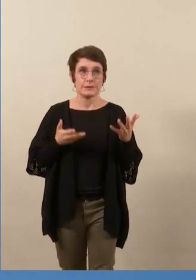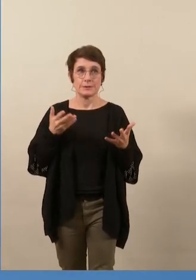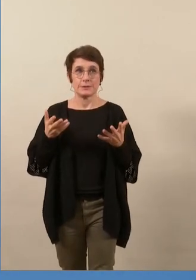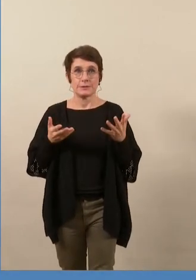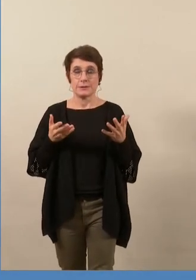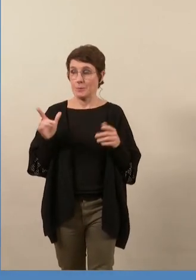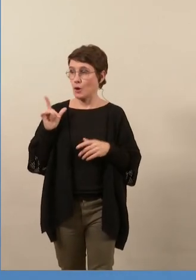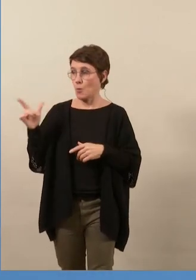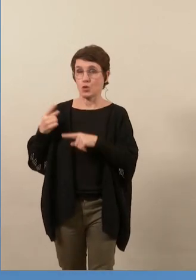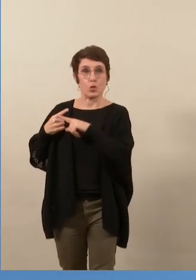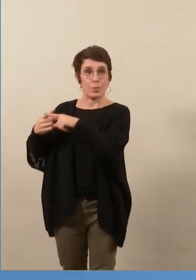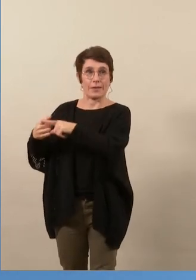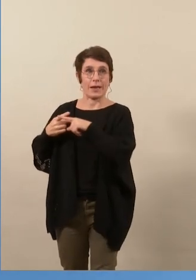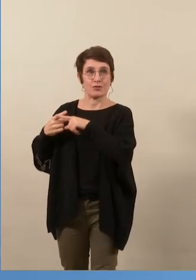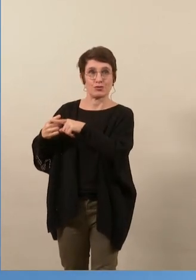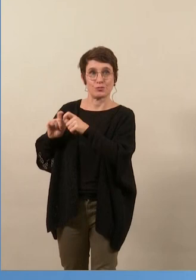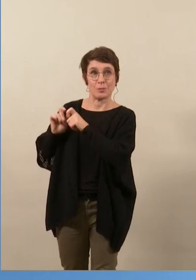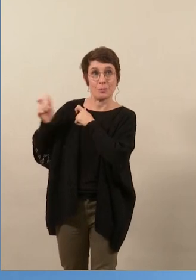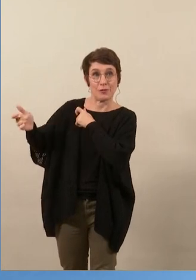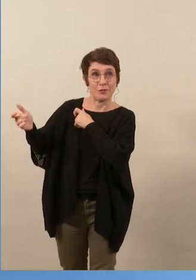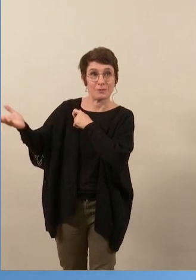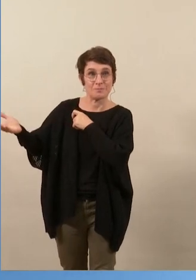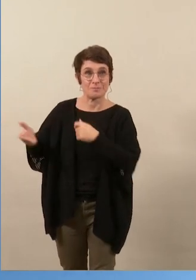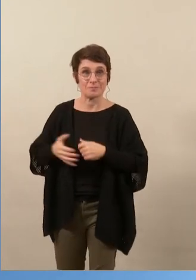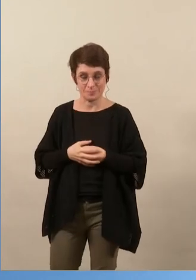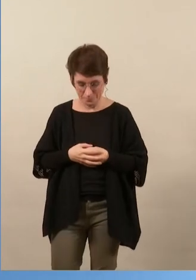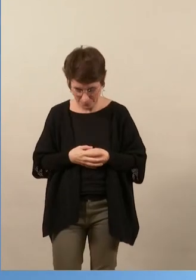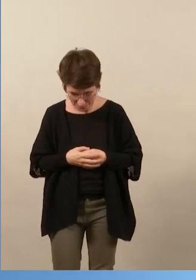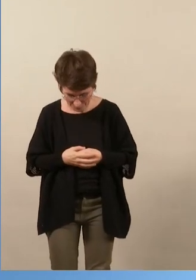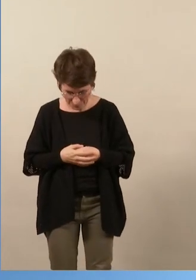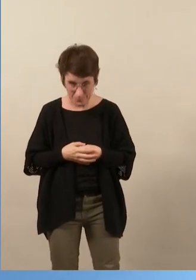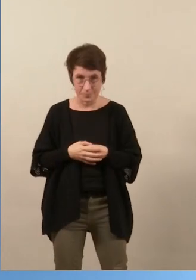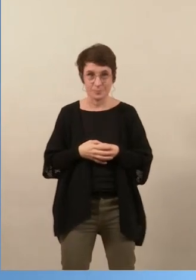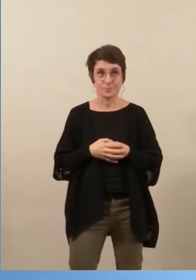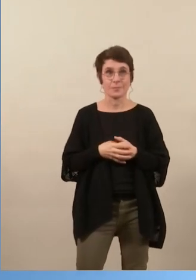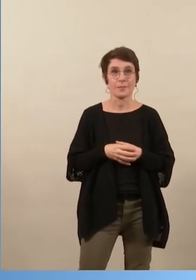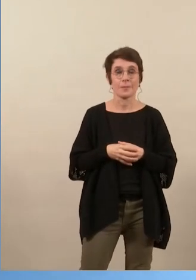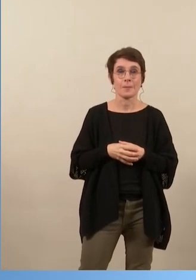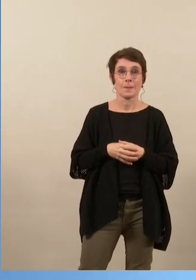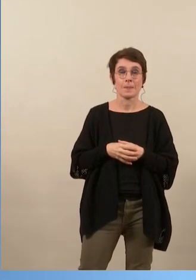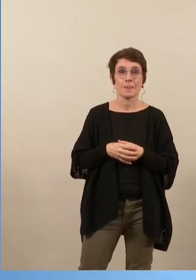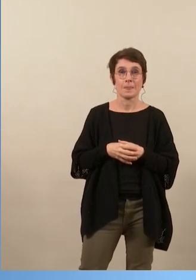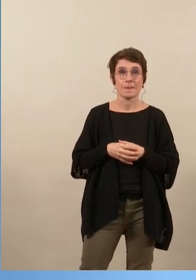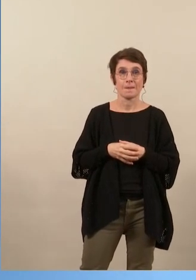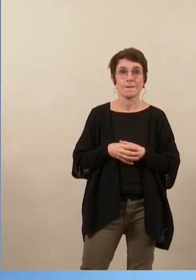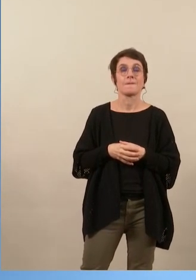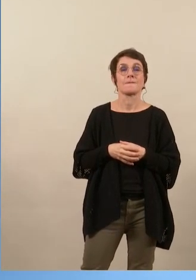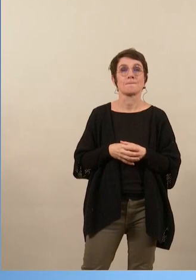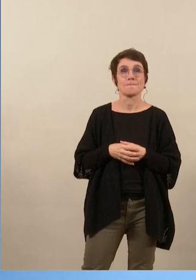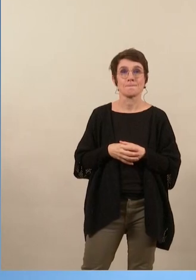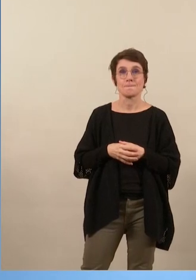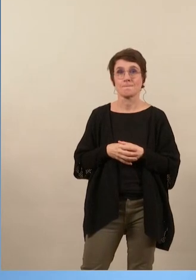de voix voilà donc c'est je l'ai pas